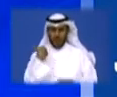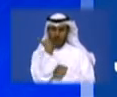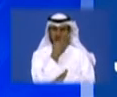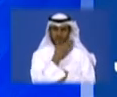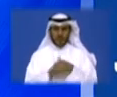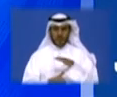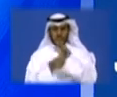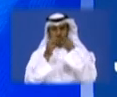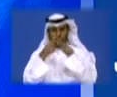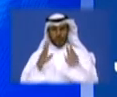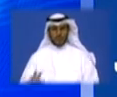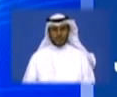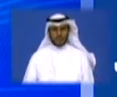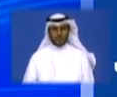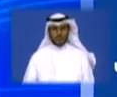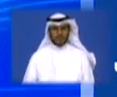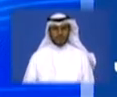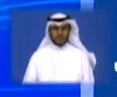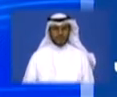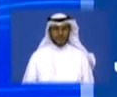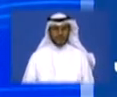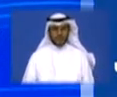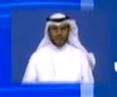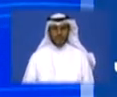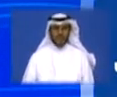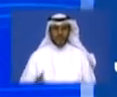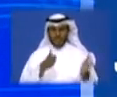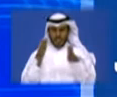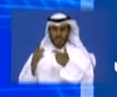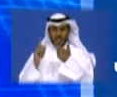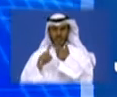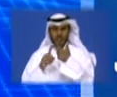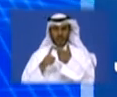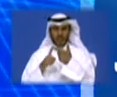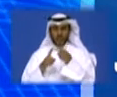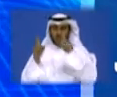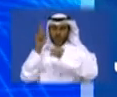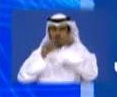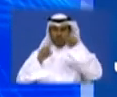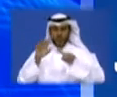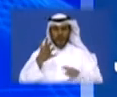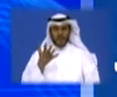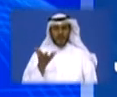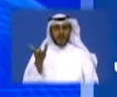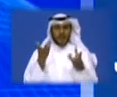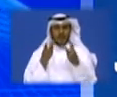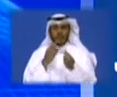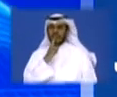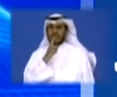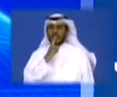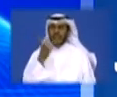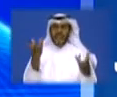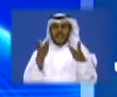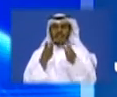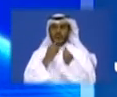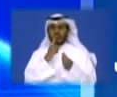تمهيدا لإحالتهما لمجلس الأمة. ومن جانب آخر، استعرض المجلس تقرير ديوان المحاسبة السنوي عن